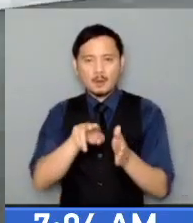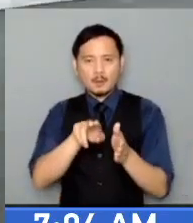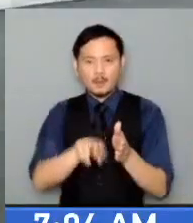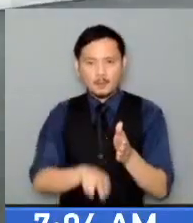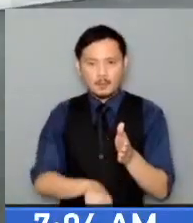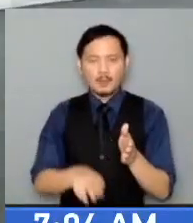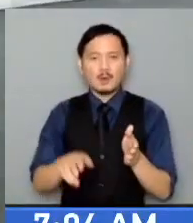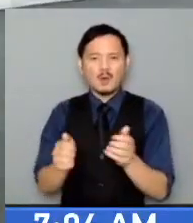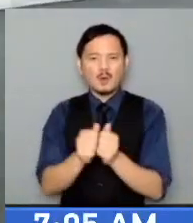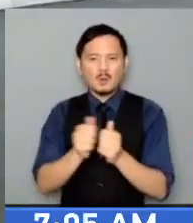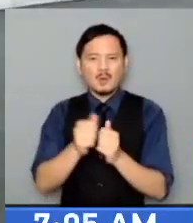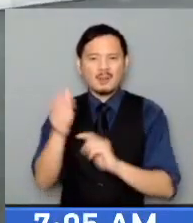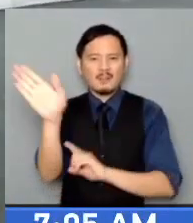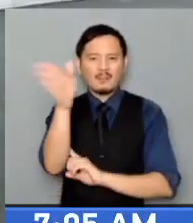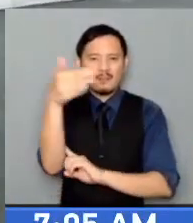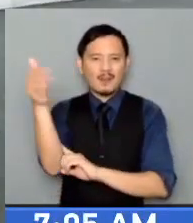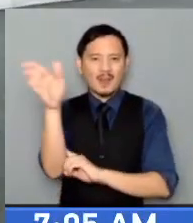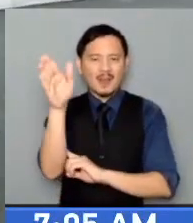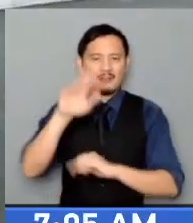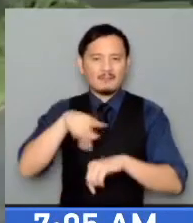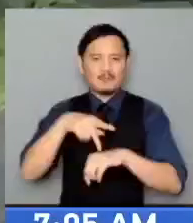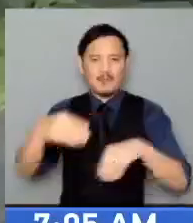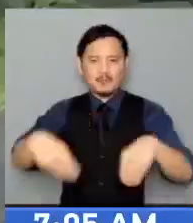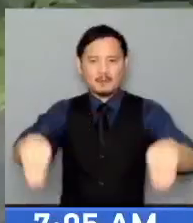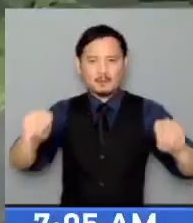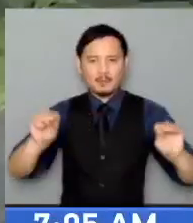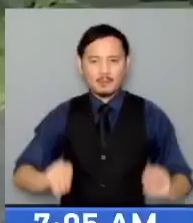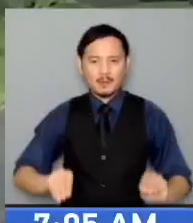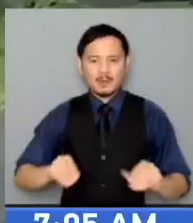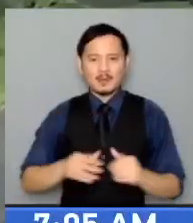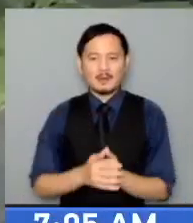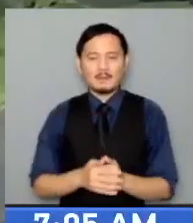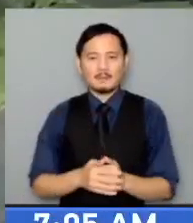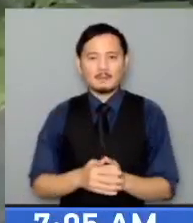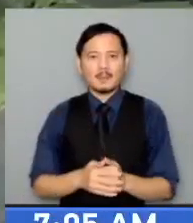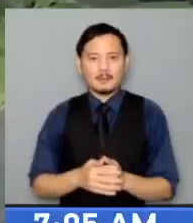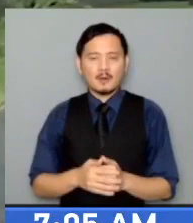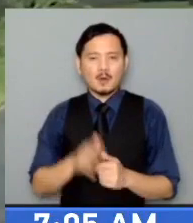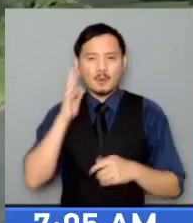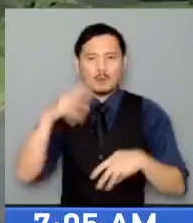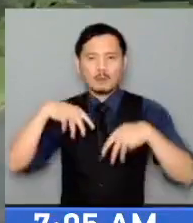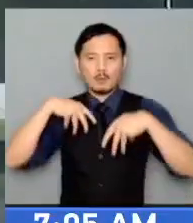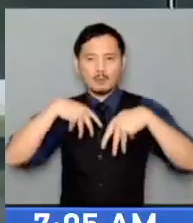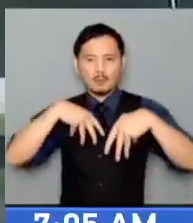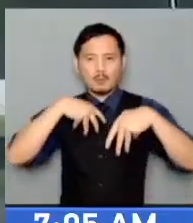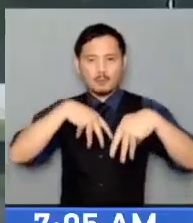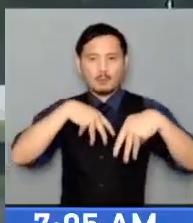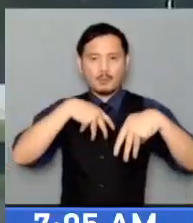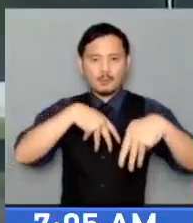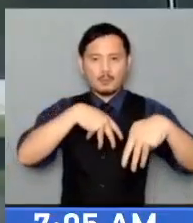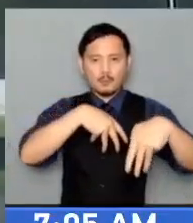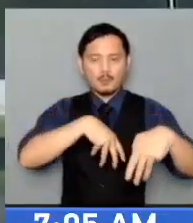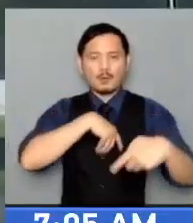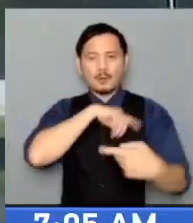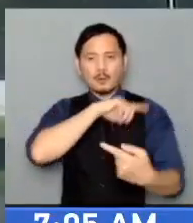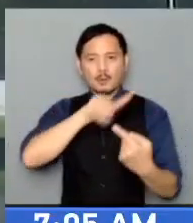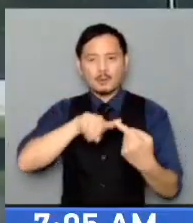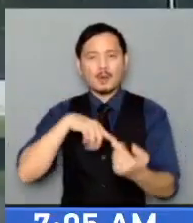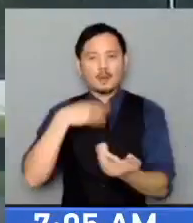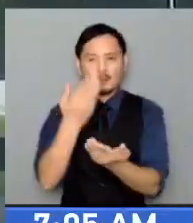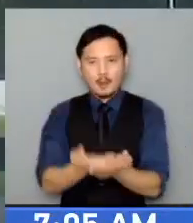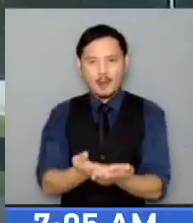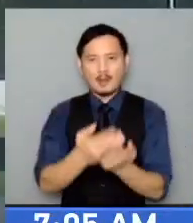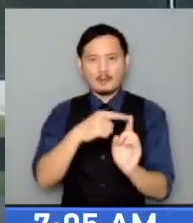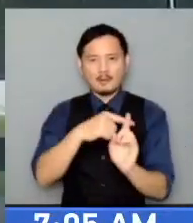isang karawahe. Doon na sisimula ng funeral procession hanggang maharating sa gravesite. Kasama sa maglalakad sa prosesyon ang mga apo ni